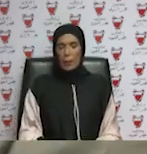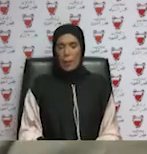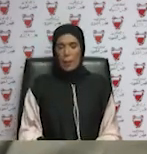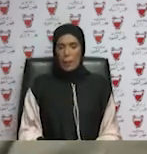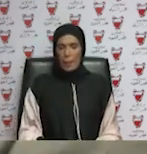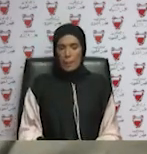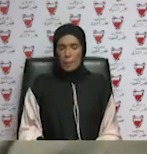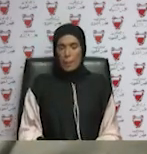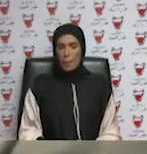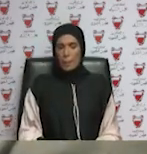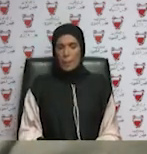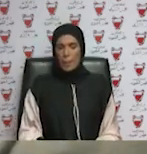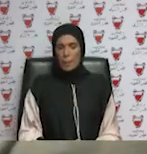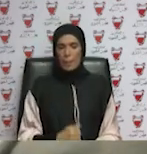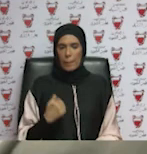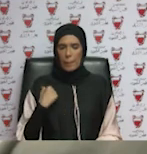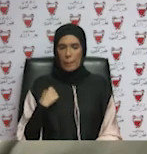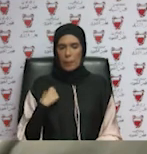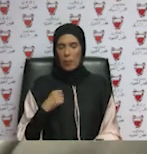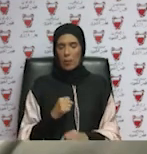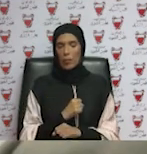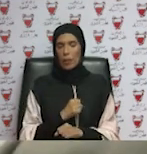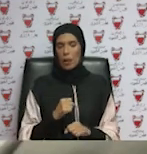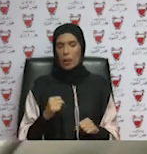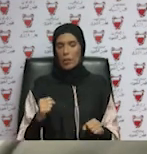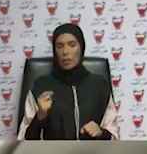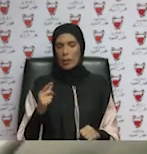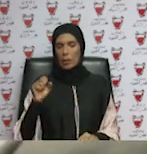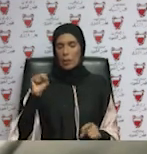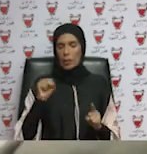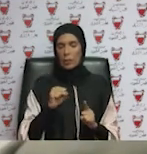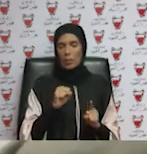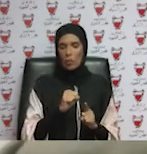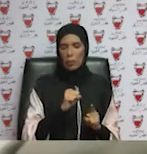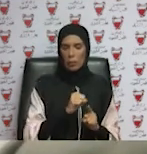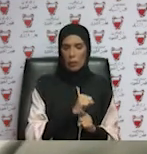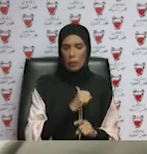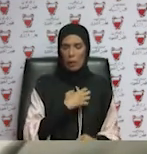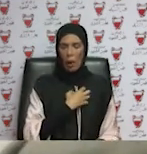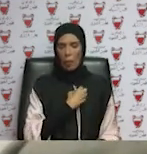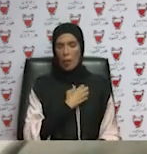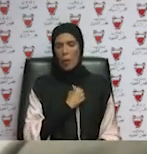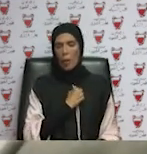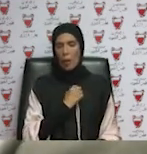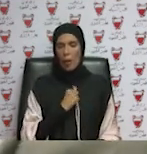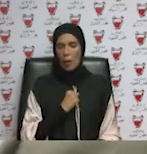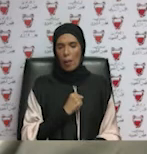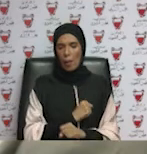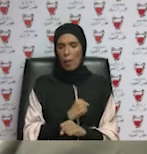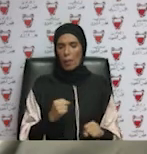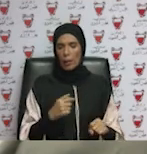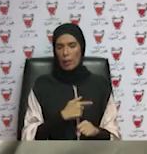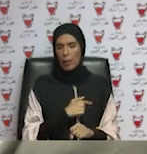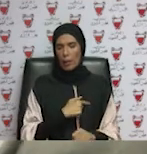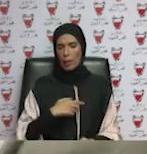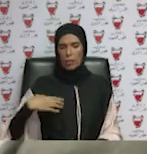ويوجد لدينا كذلك مستشفيين تخصصيين، يعني مستشفى القلب، مستشفى الشيخ